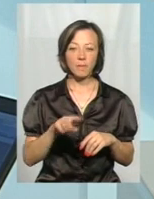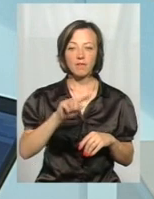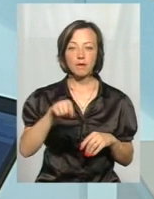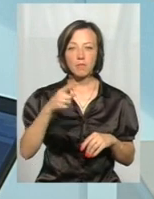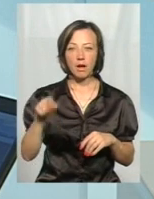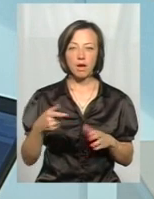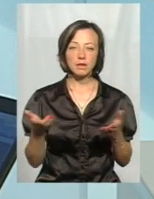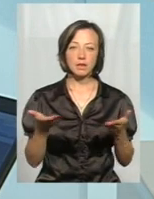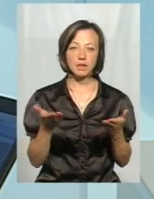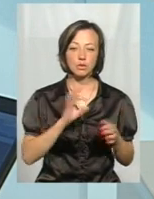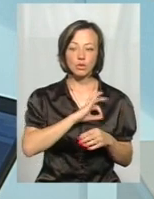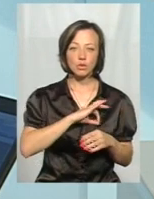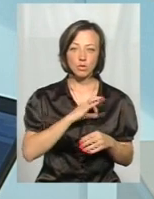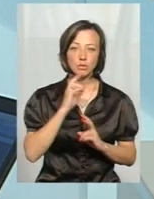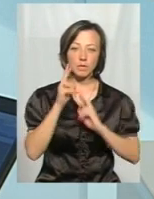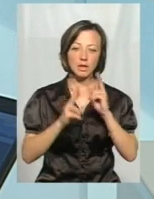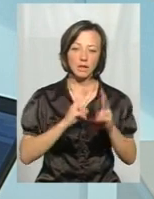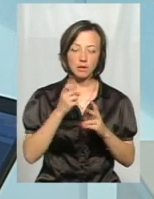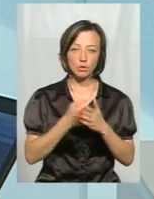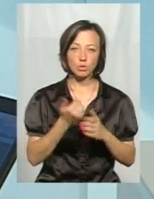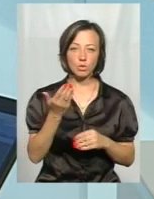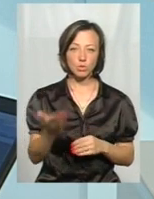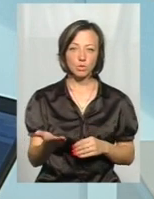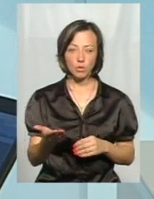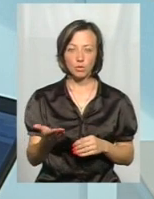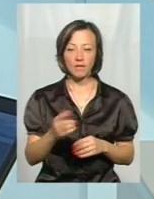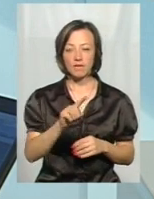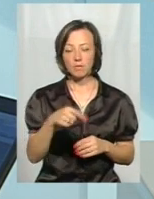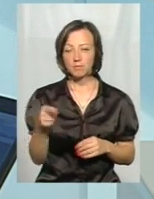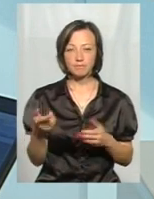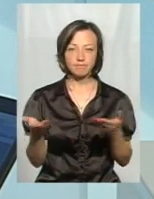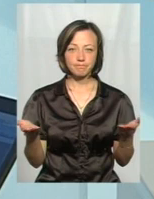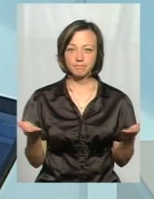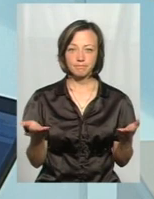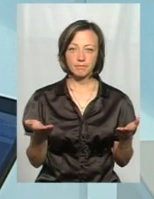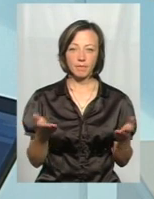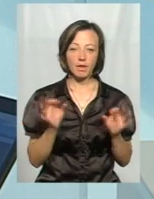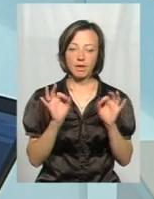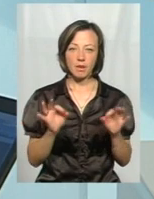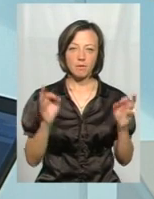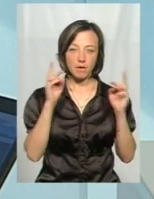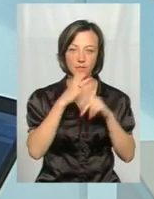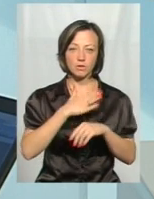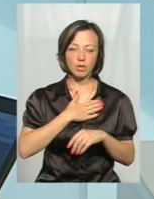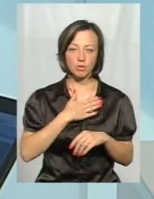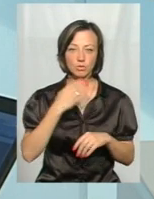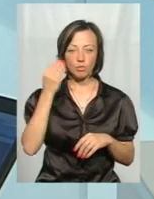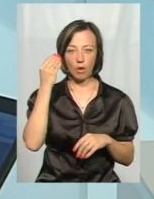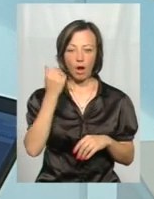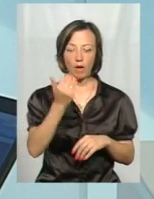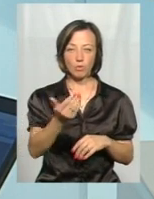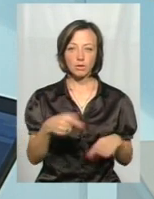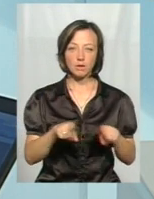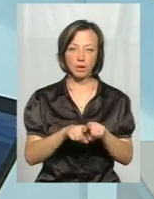вимагати якісь юридично до нього чи вимоги ставити не зовсім буде коректно з нашої сторони, а йому, я